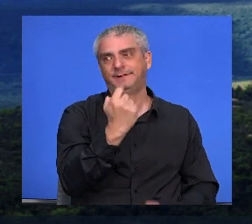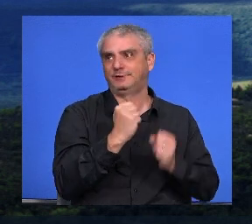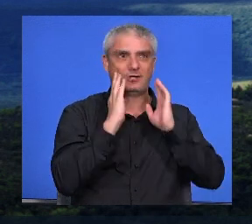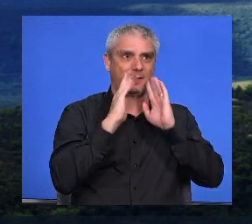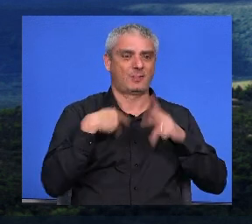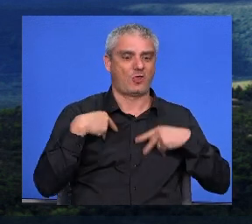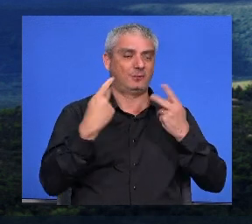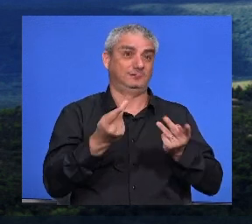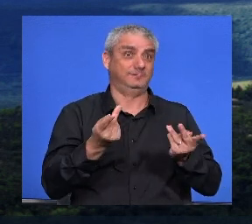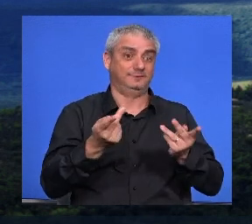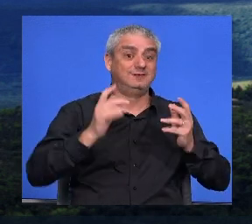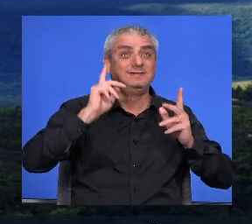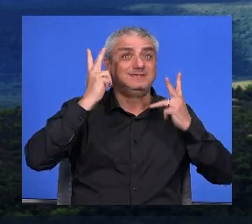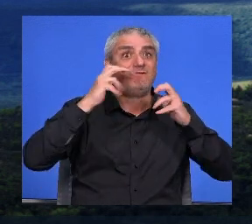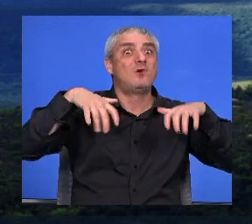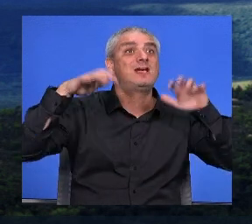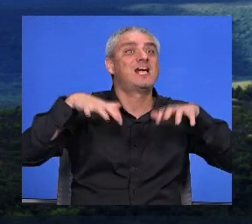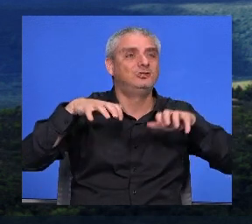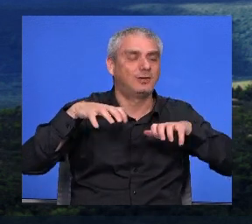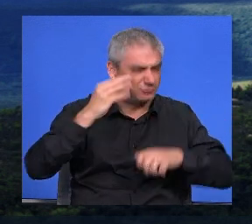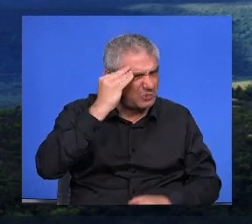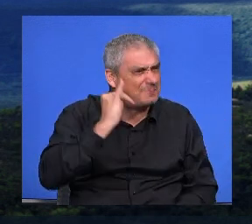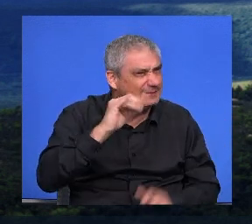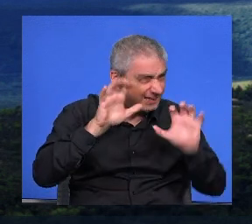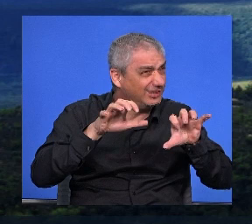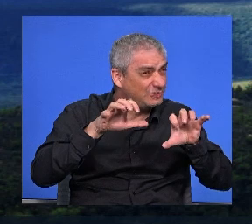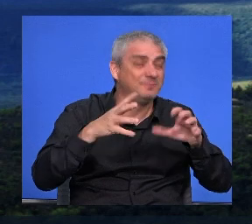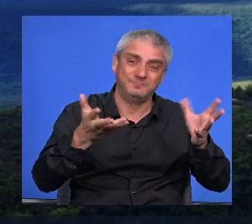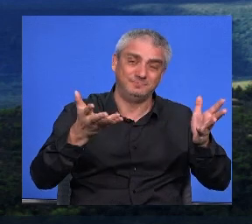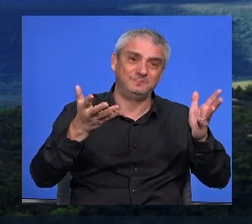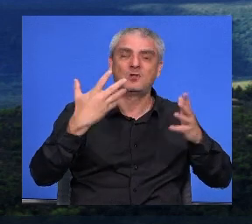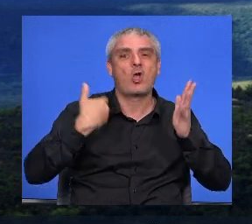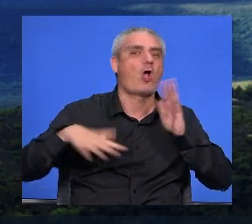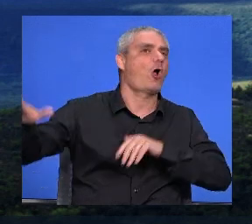חוזרים להגיד את זה, צפוי גשם, זוכרים מה זה? גשם, ברוב אזורי הארץ.